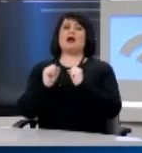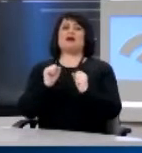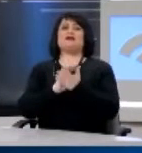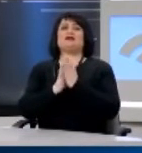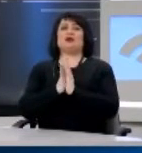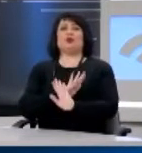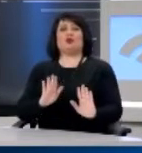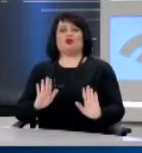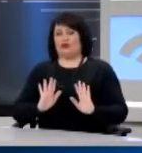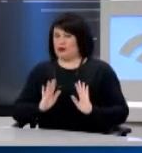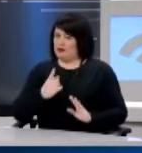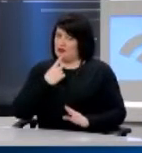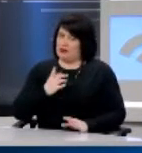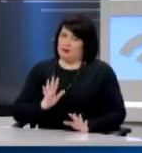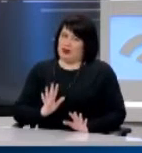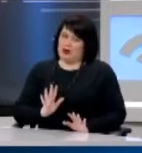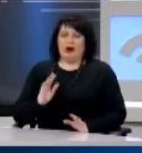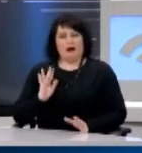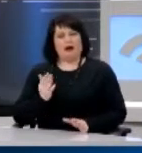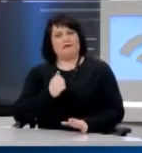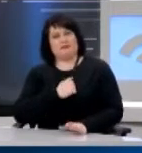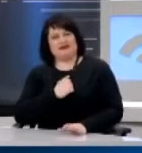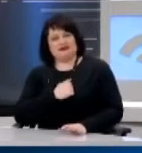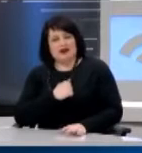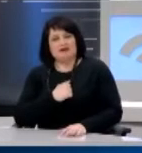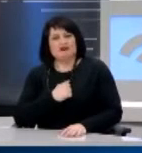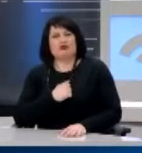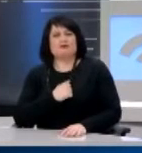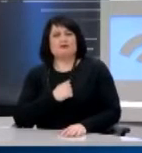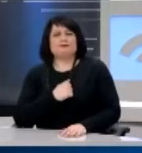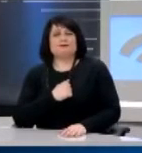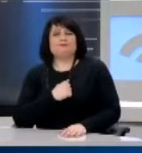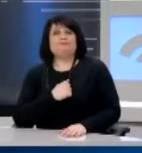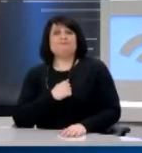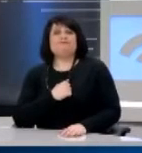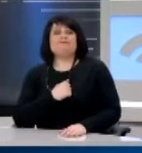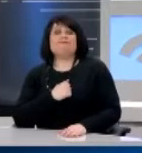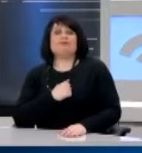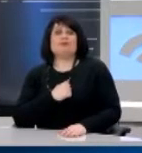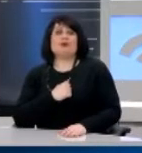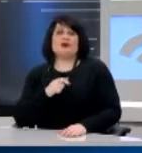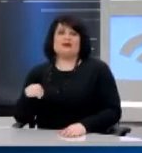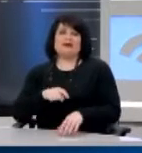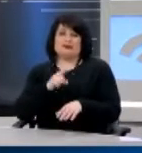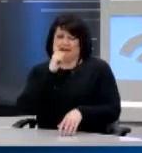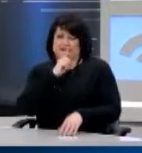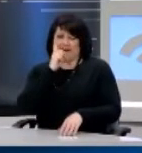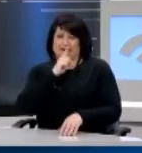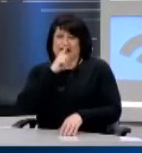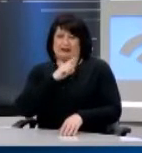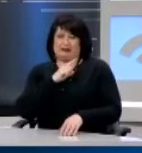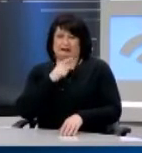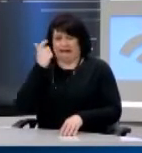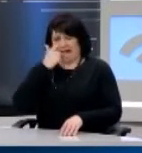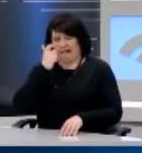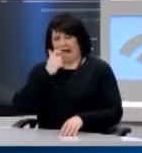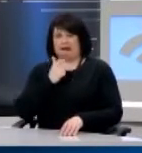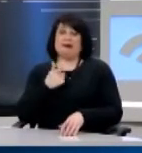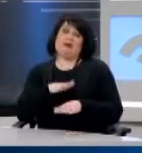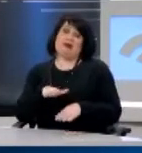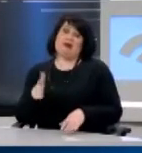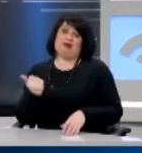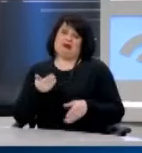ότι δεν χωράνε κροκοδίλια δάκρυα, ούτε για το δημογραφικό, από πολιτικές δυνάμεις που